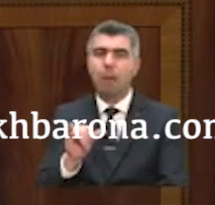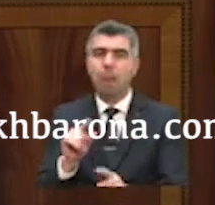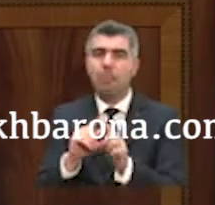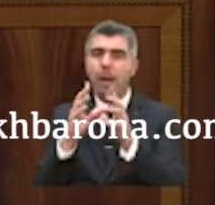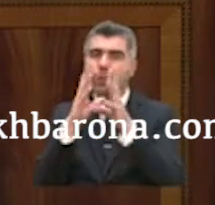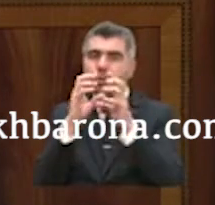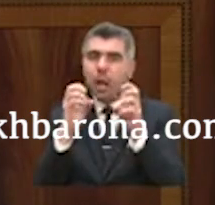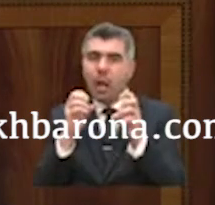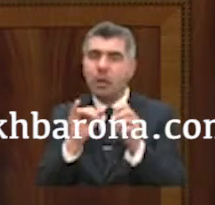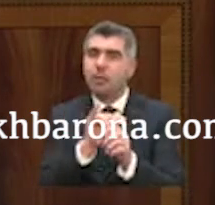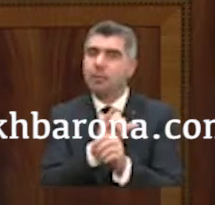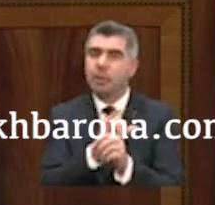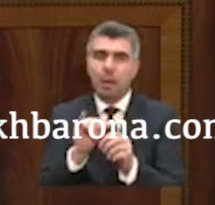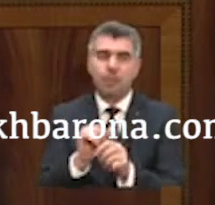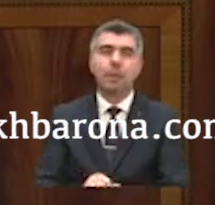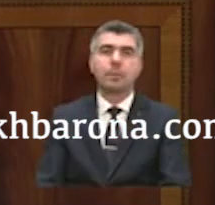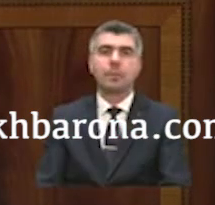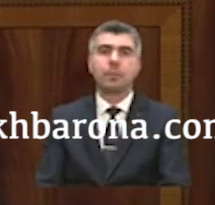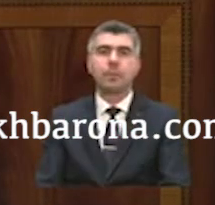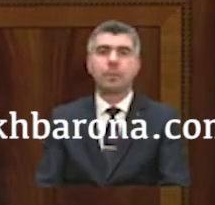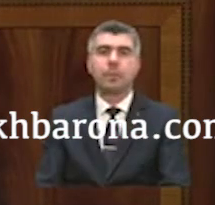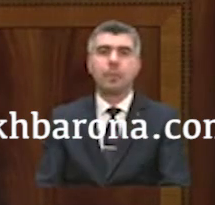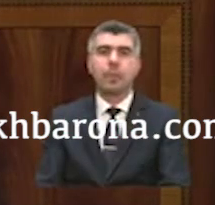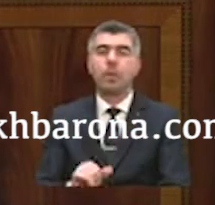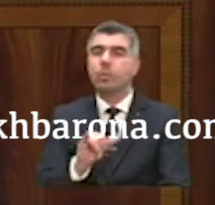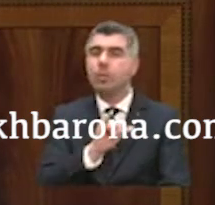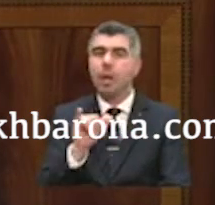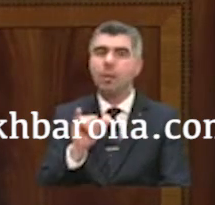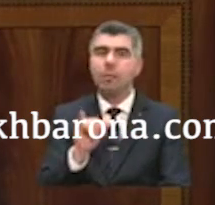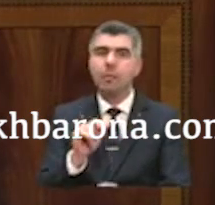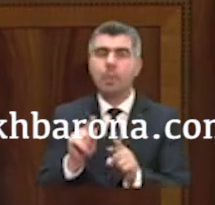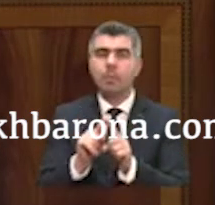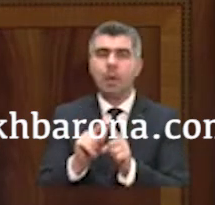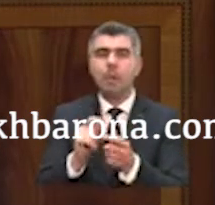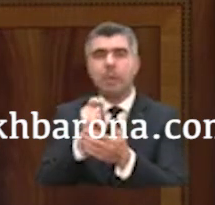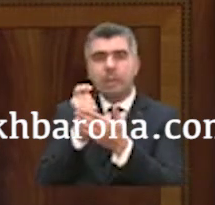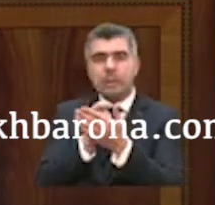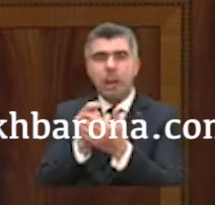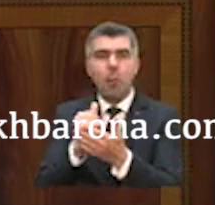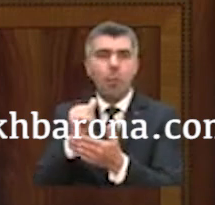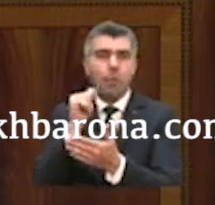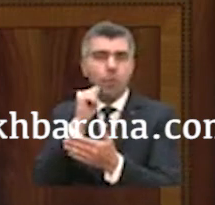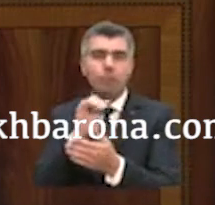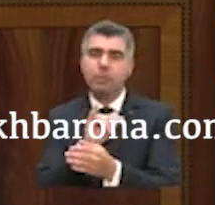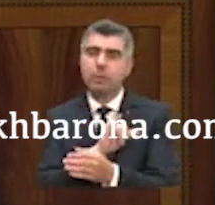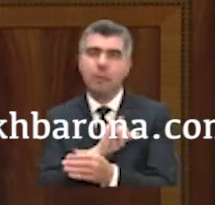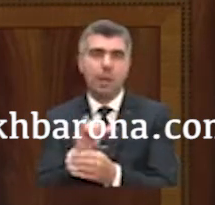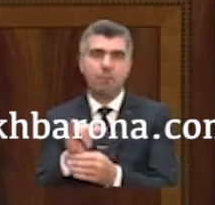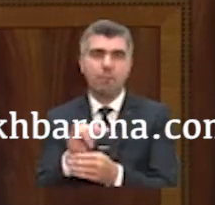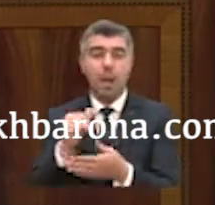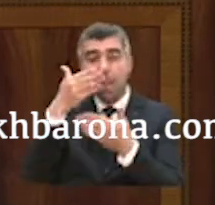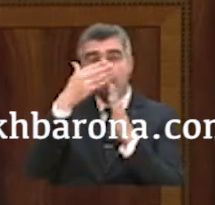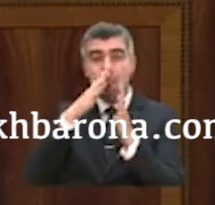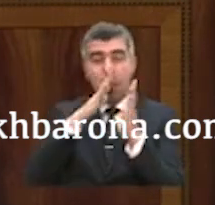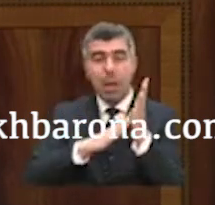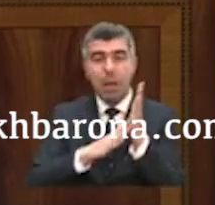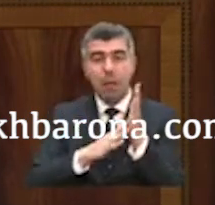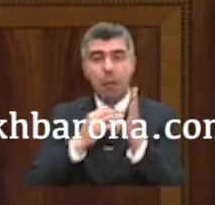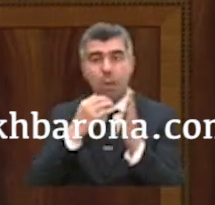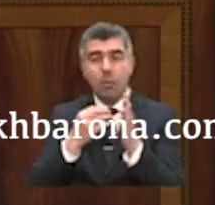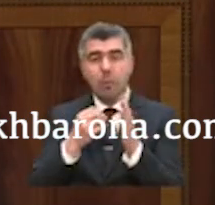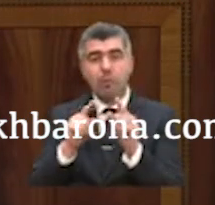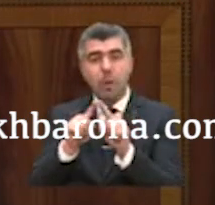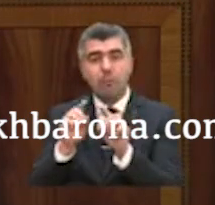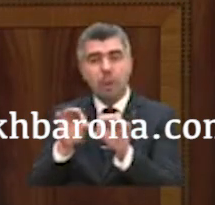ليه، وما محتاج أكثر شي حد اللي يجي يكذب عليه. المغربي بغى اللي يطمئنوا على التسيير